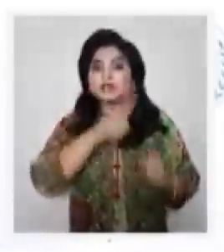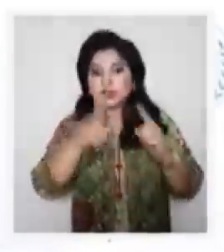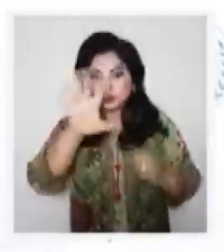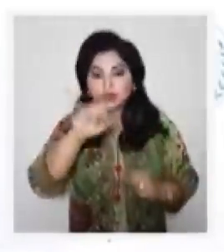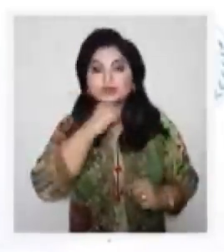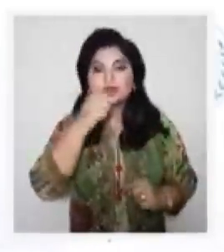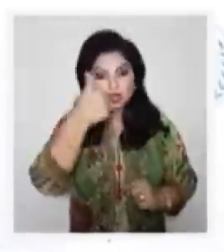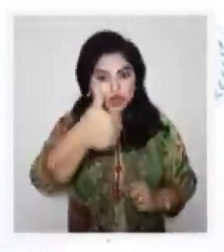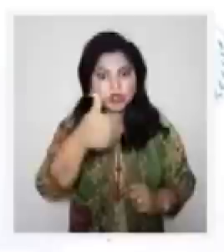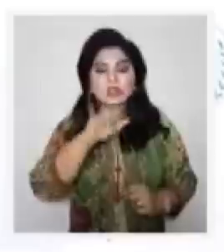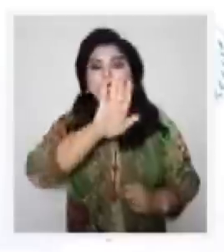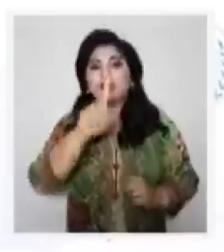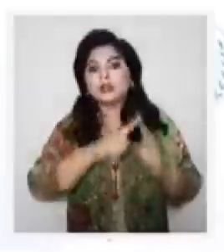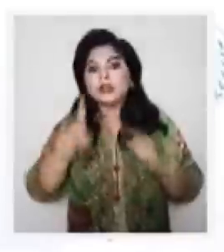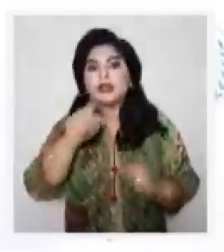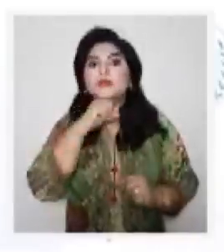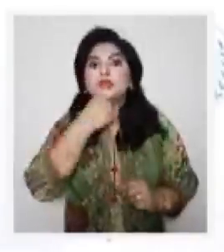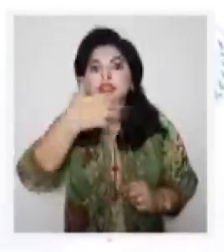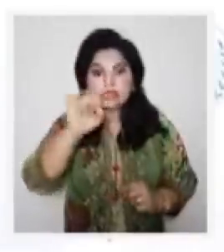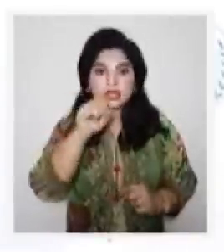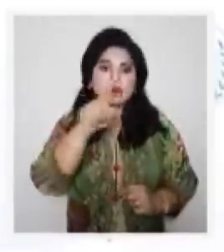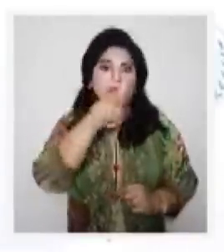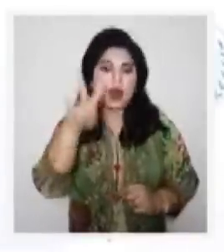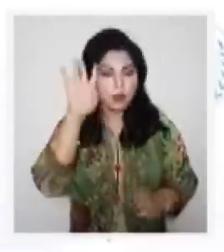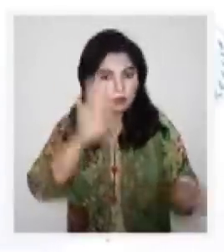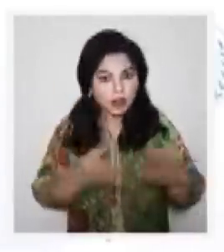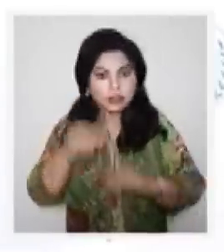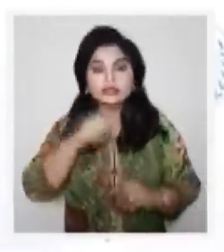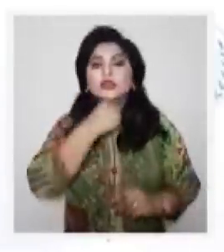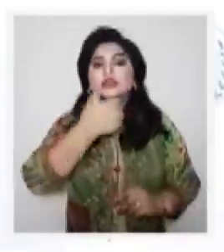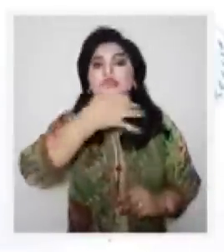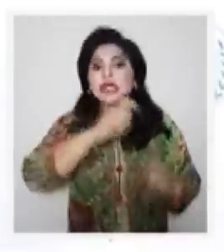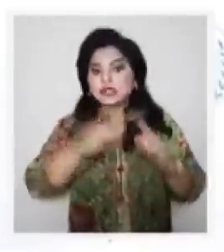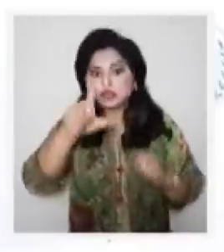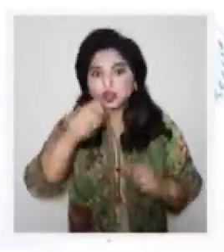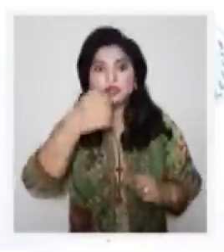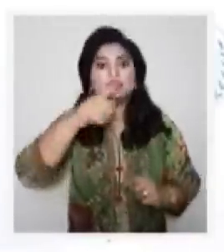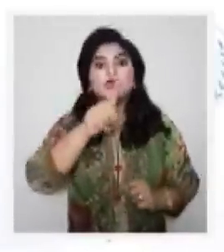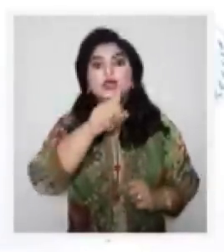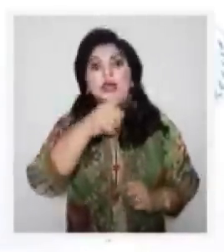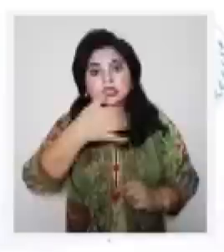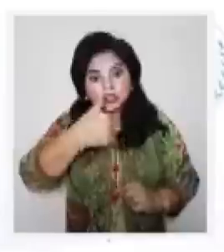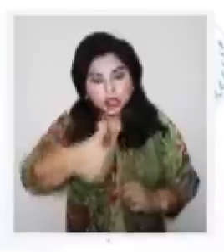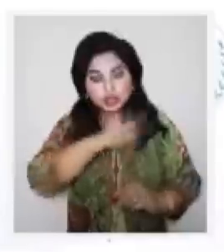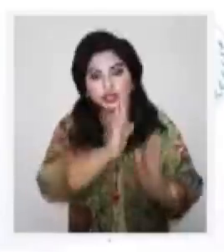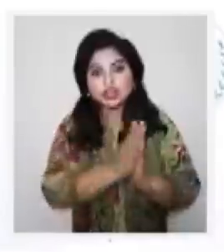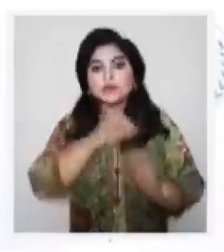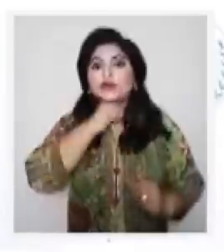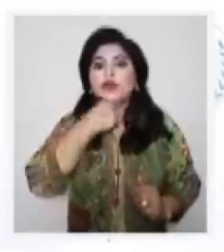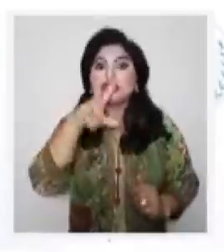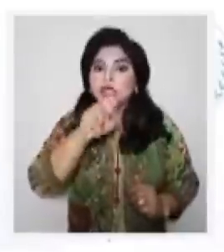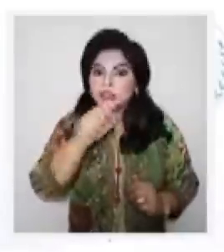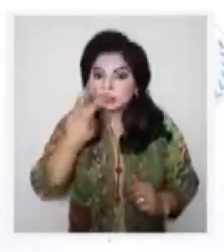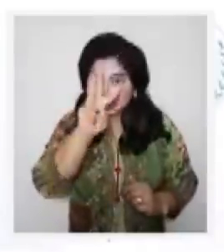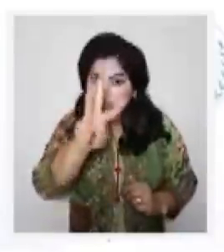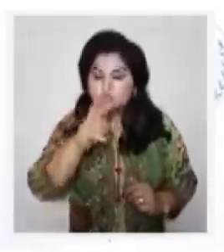0 থেকে 10 বছরের মধ্যে 1 জন, 31 থেকে 40 বছর 3 জন, 41 থেকে 50 6 জন, 51 থেকে 60 12 জন, 61 থেকে 70